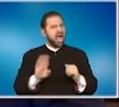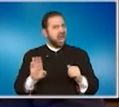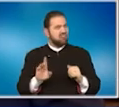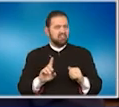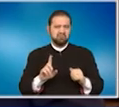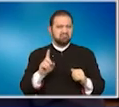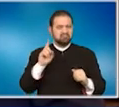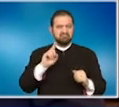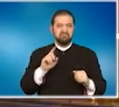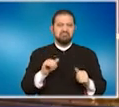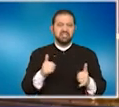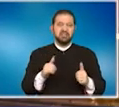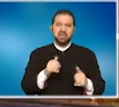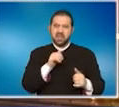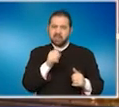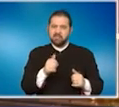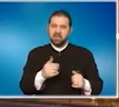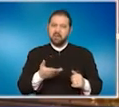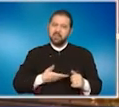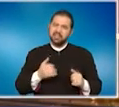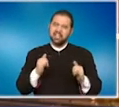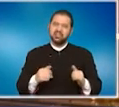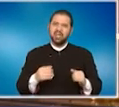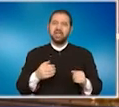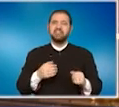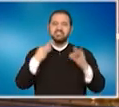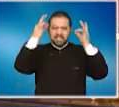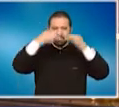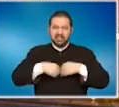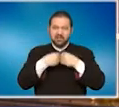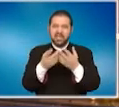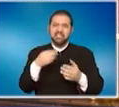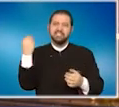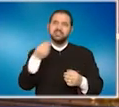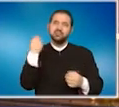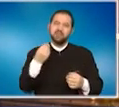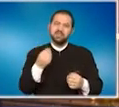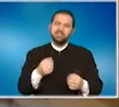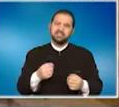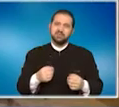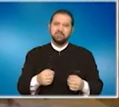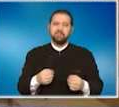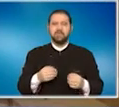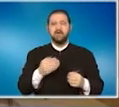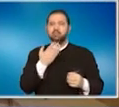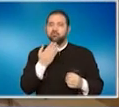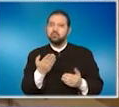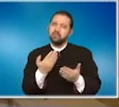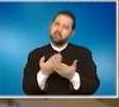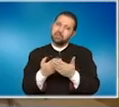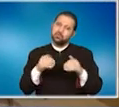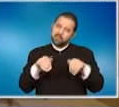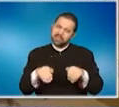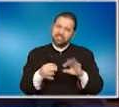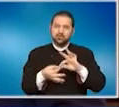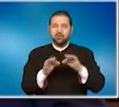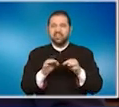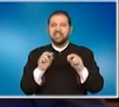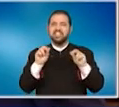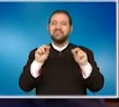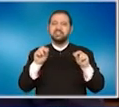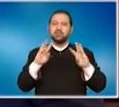ca Dumnezeu să-ți dea un răspuns. Dumnezeu îți dă un răspuns. Nu știi prin ce. Dau un cuvânt anume din liturghie, un cuvânt în apostol, un cuvânt